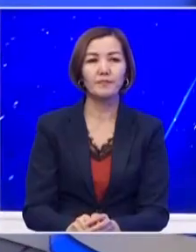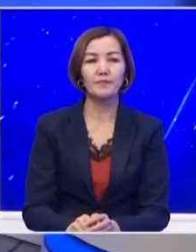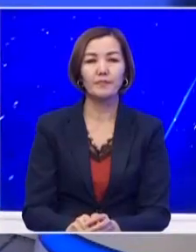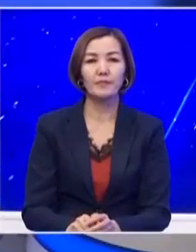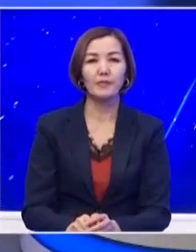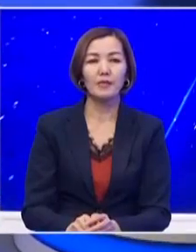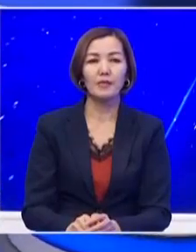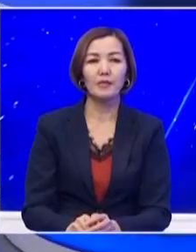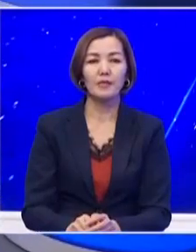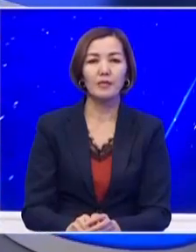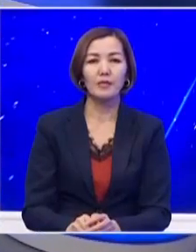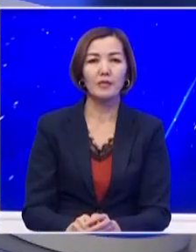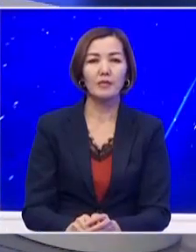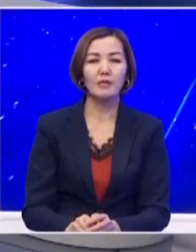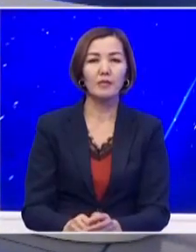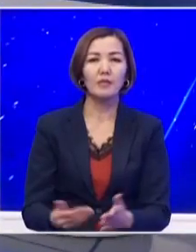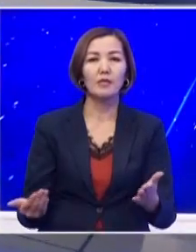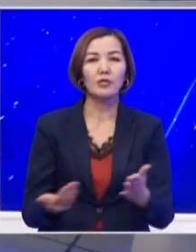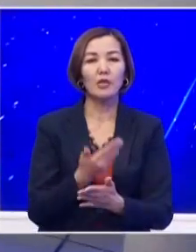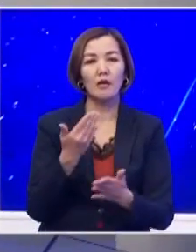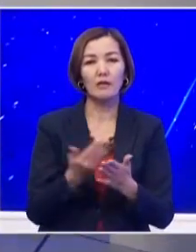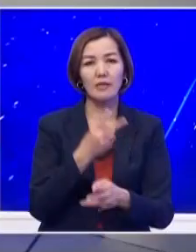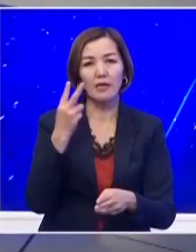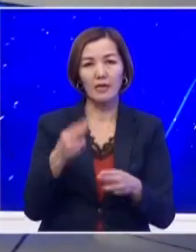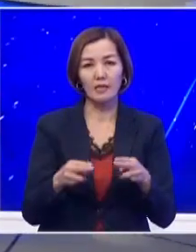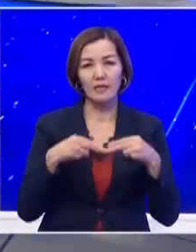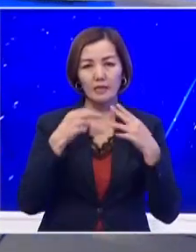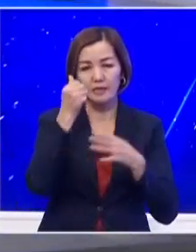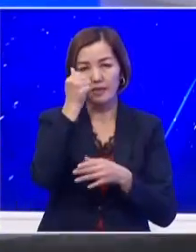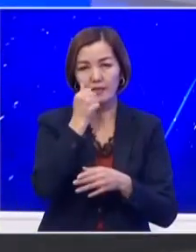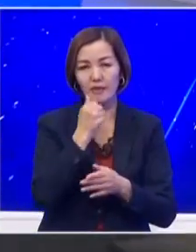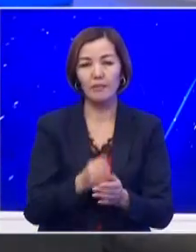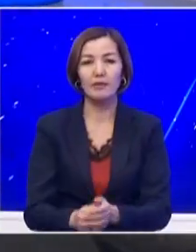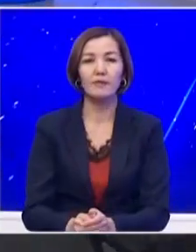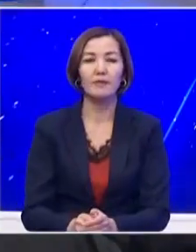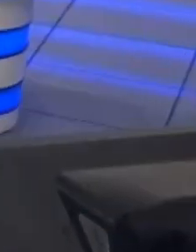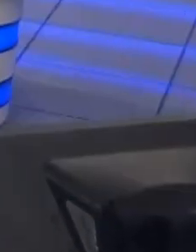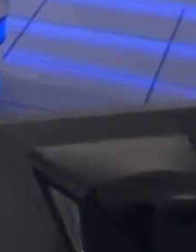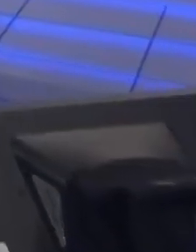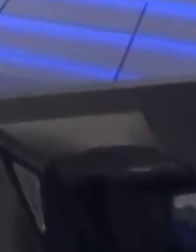Бүгінге келіп түскен ақпараттар легі осындай. Жетсу арнасы қосулы болсын.